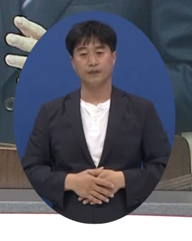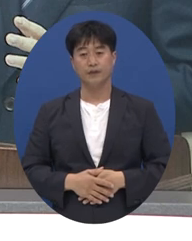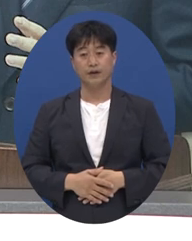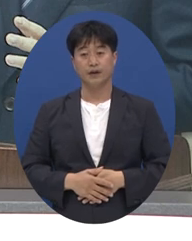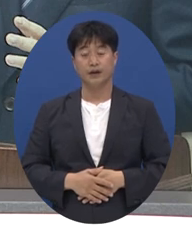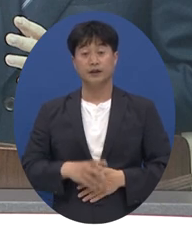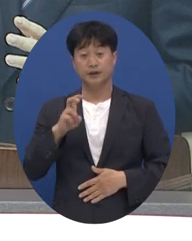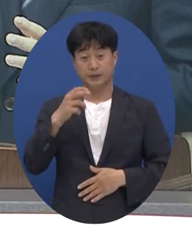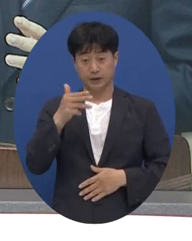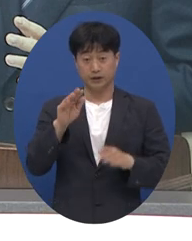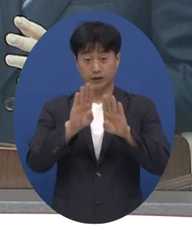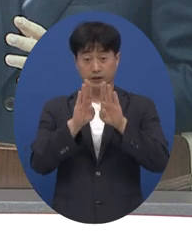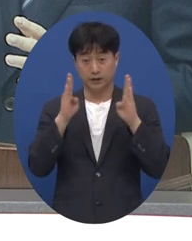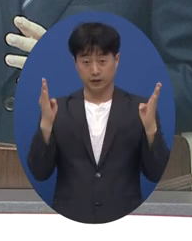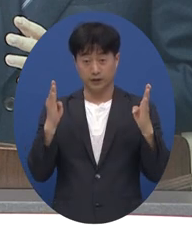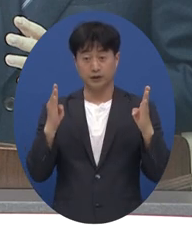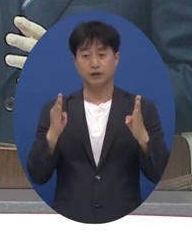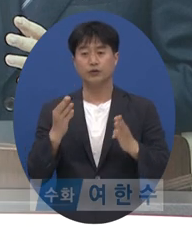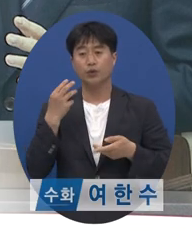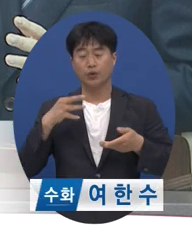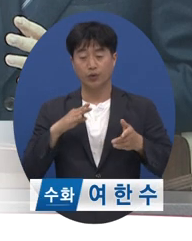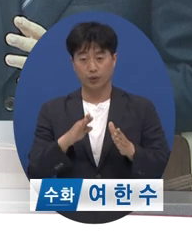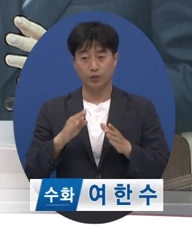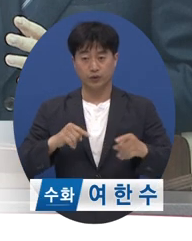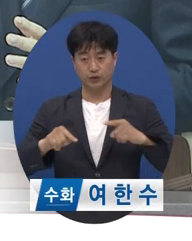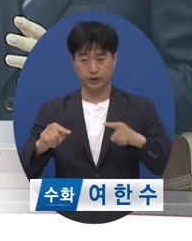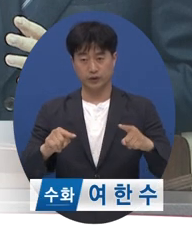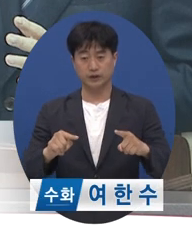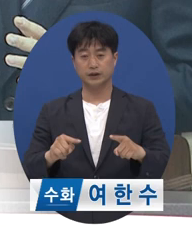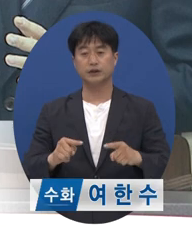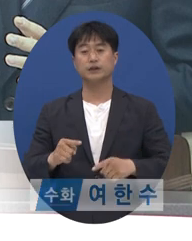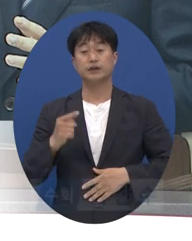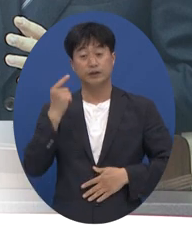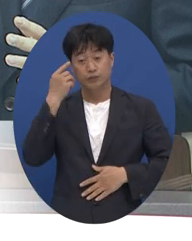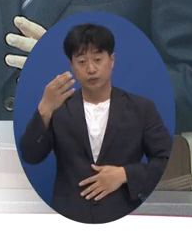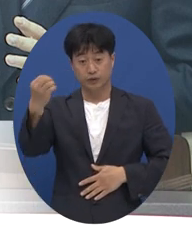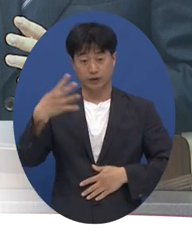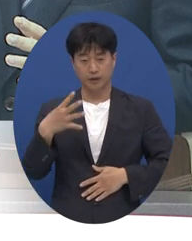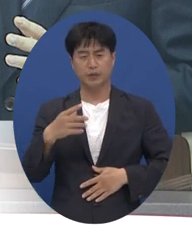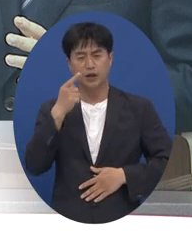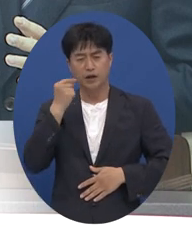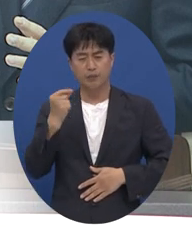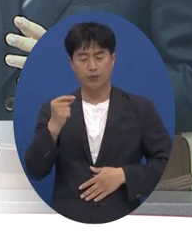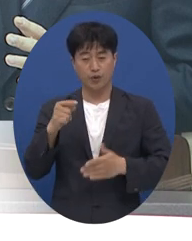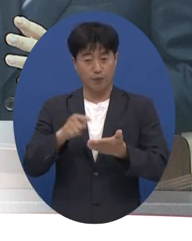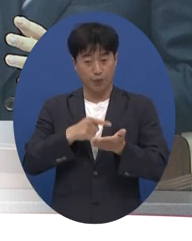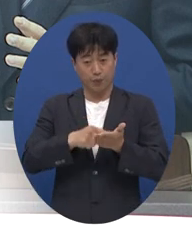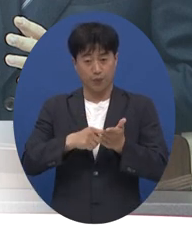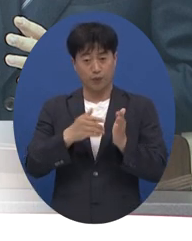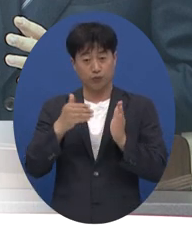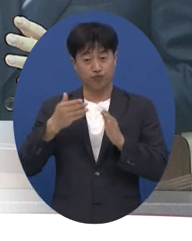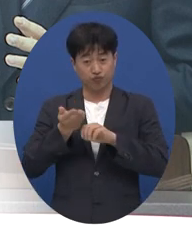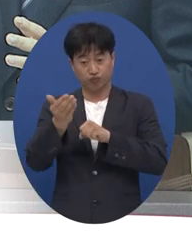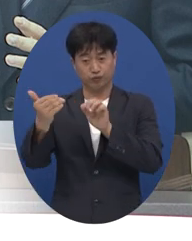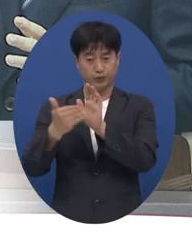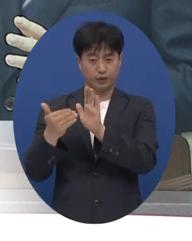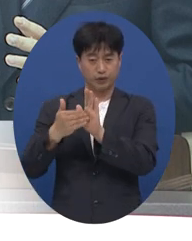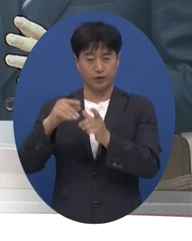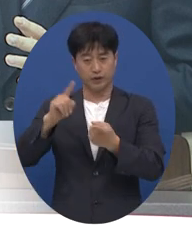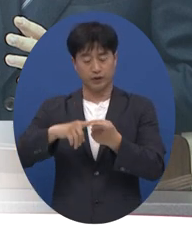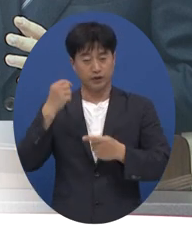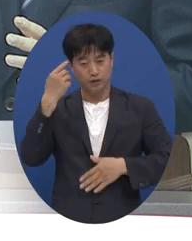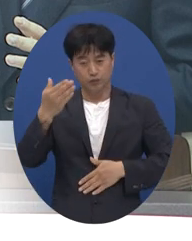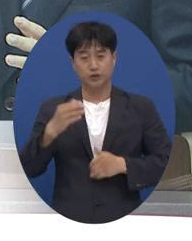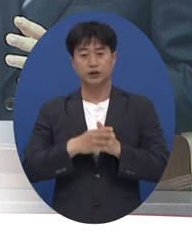27일 열린 경기도의회 도정 1문 1답 에서는 최근 일본의 보복성 수출 규제 조치에 따른 지민이 나왔습니다